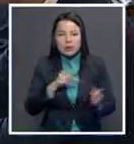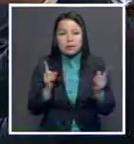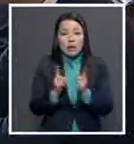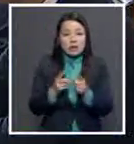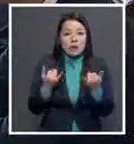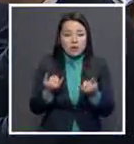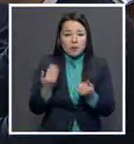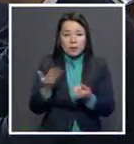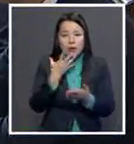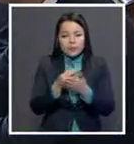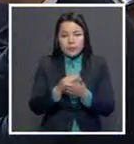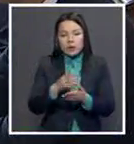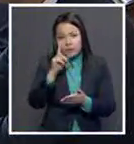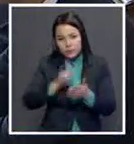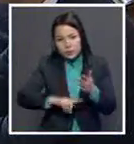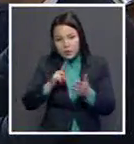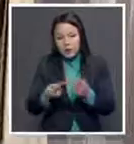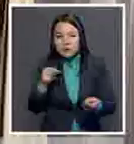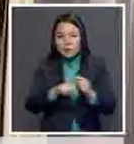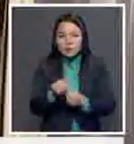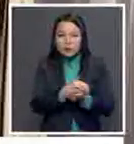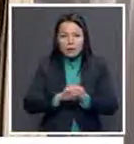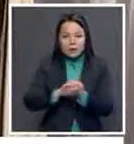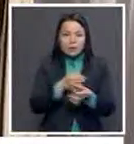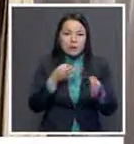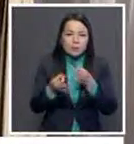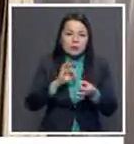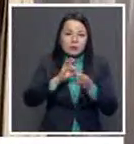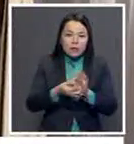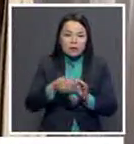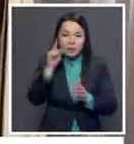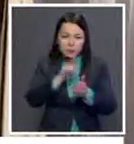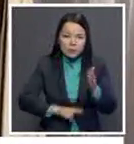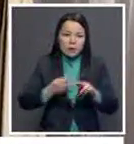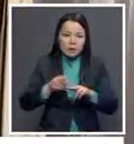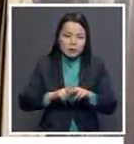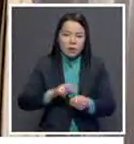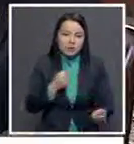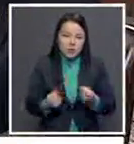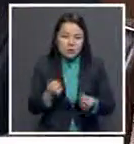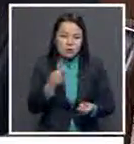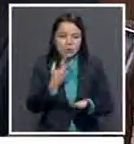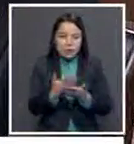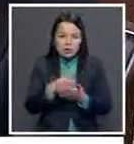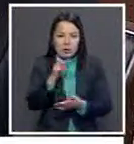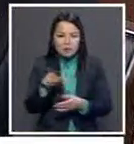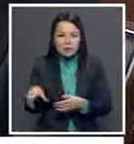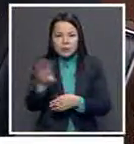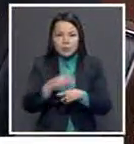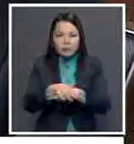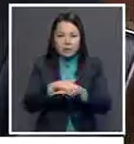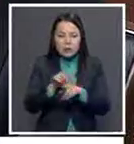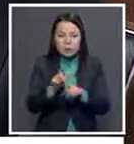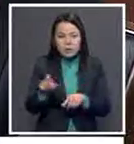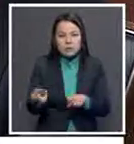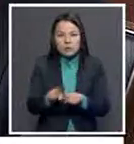Кездесу барысында діни басқармамен арадағы ынтымақтастық мәселелері талқыланып, дінаралық келісімді нығайту және азаматтардың ар-ождан құқықтарын